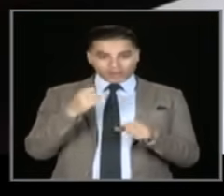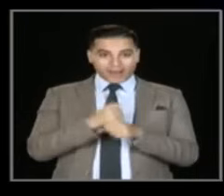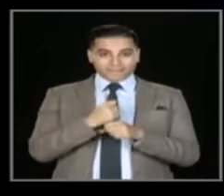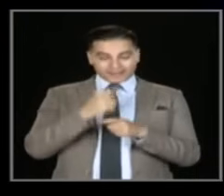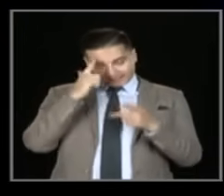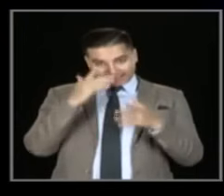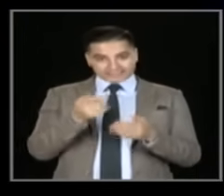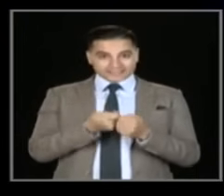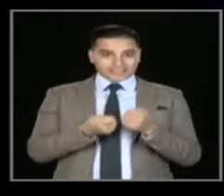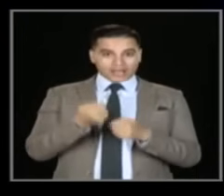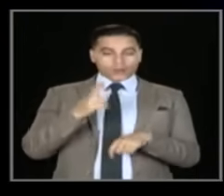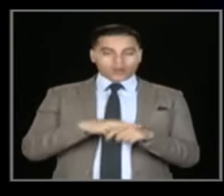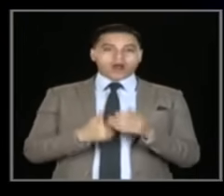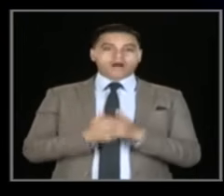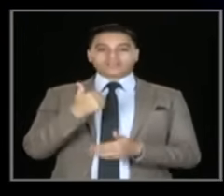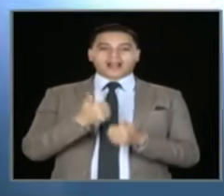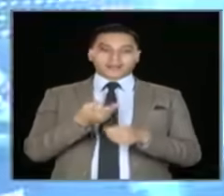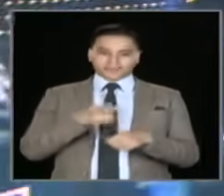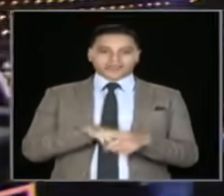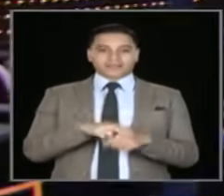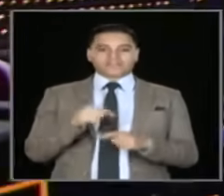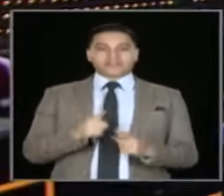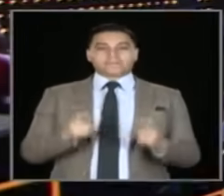تركيزي ومستوايا واحصل على لقب افضل لاعب في ماتش النهارده.